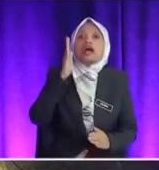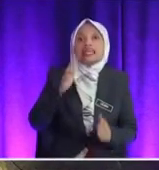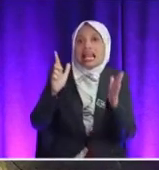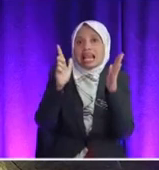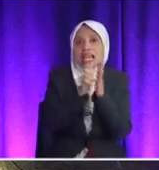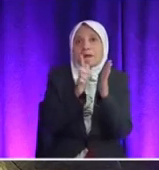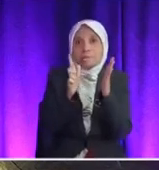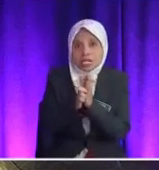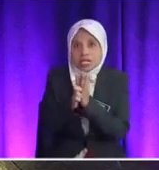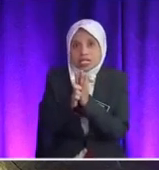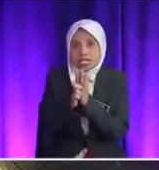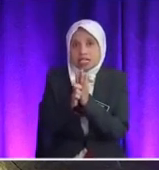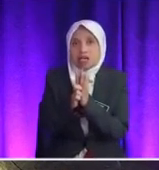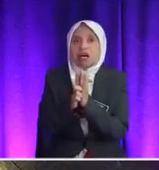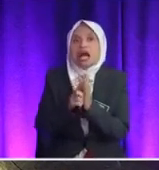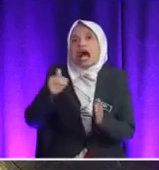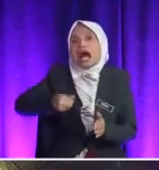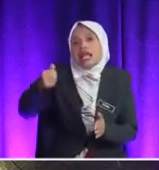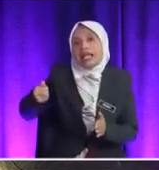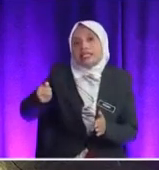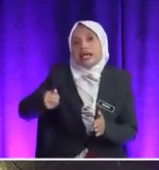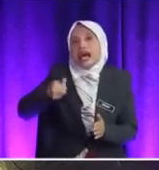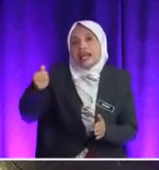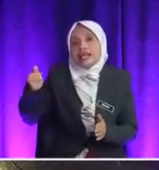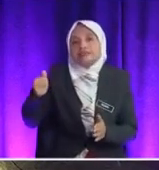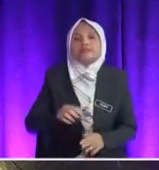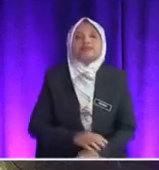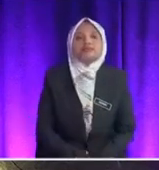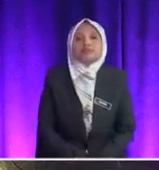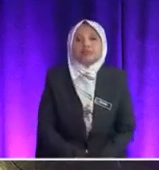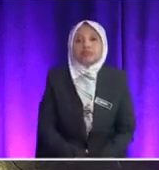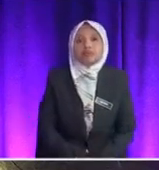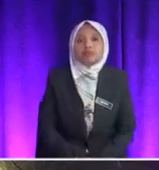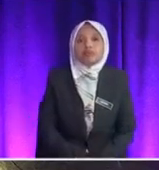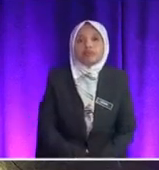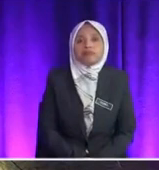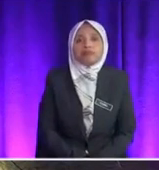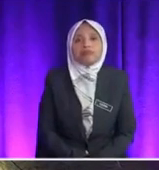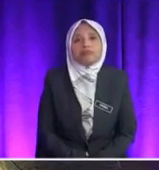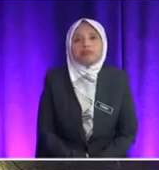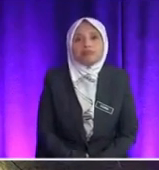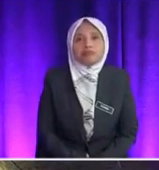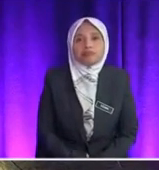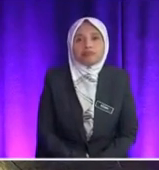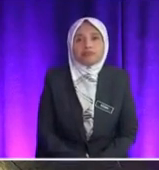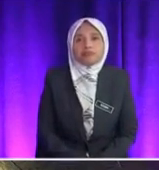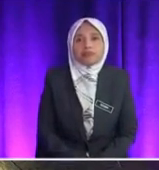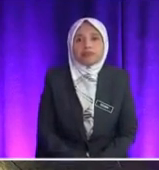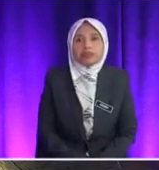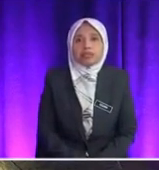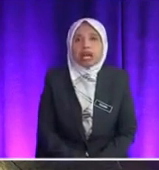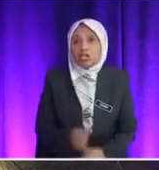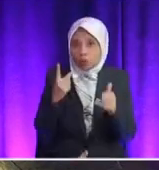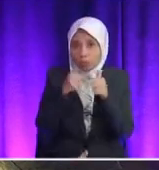katanya telah saya Terangkan sebentar tadi gue ya Nih lagi ini kerja senang jago hahaha bye